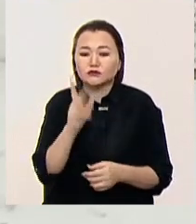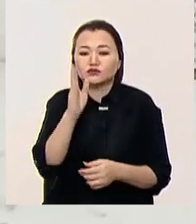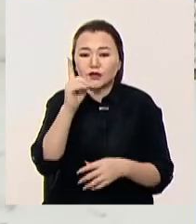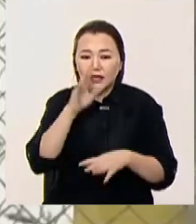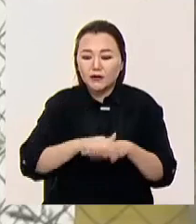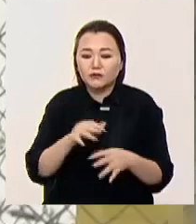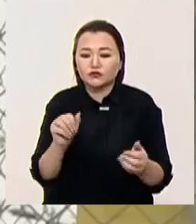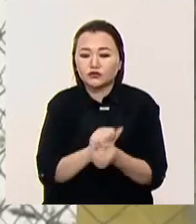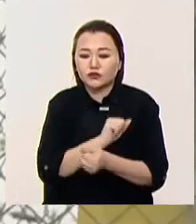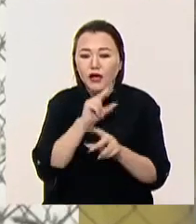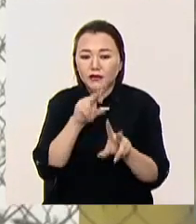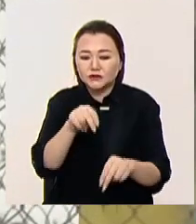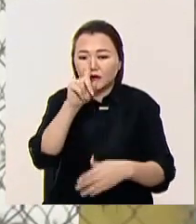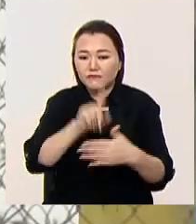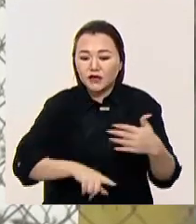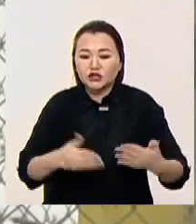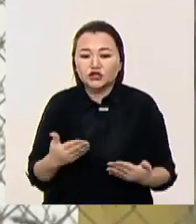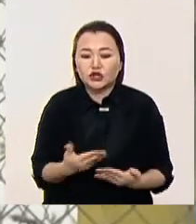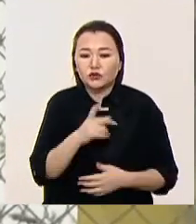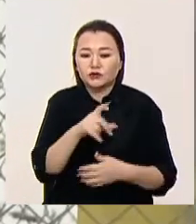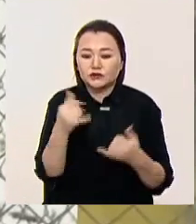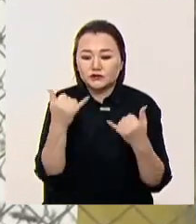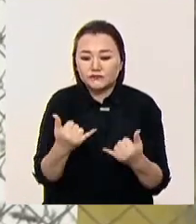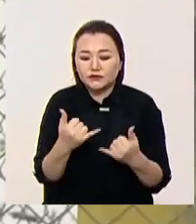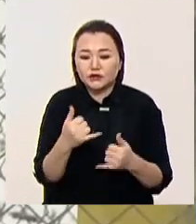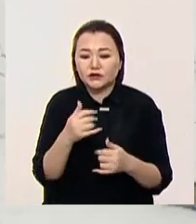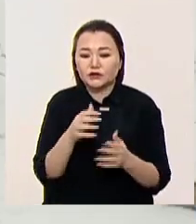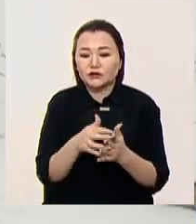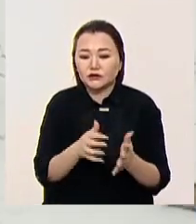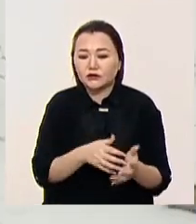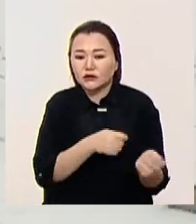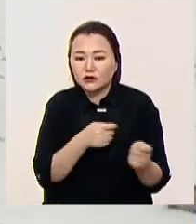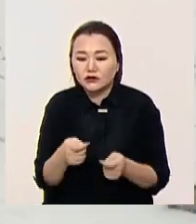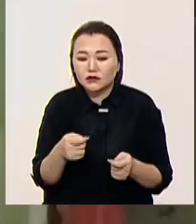әкімдіктің құрғақ уәдесіне сенген тұрғындар бүгінде көмірін күйттеп әлек.